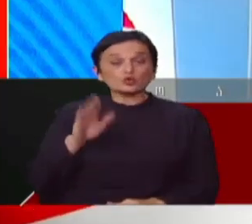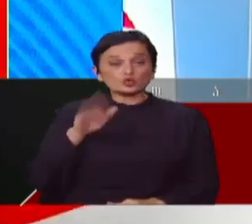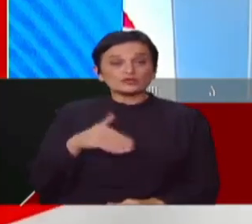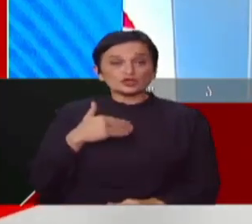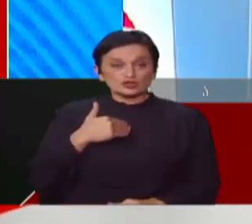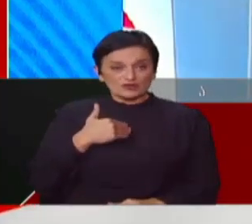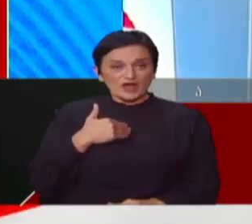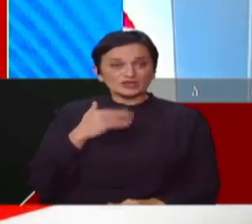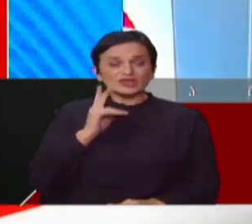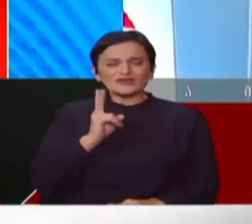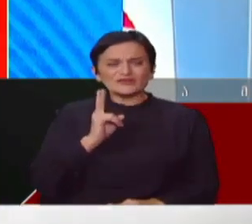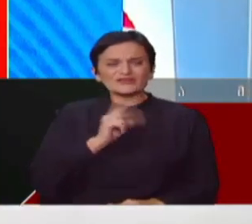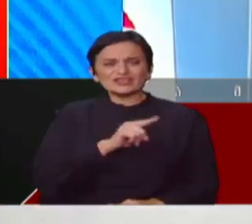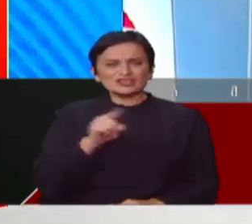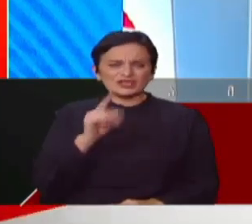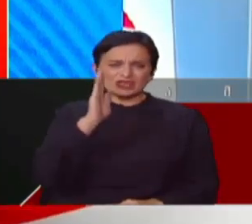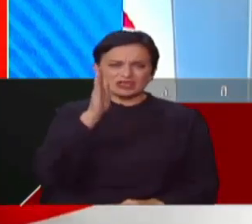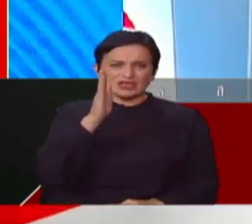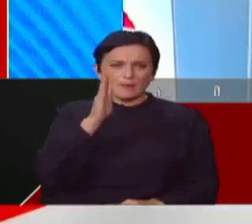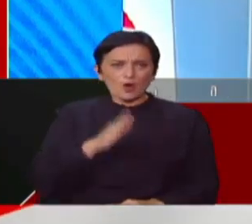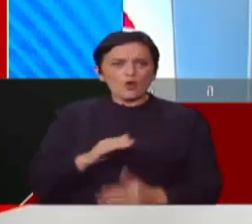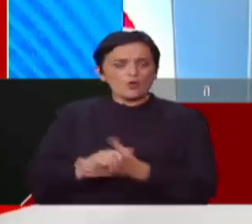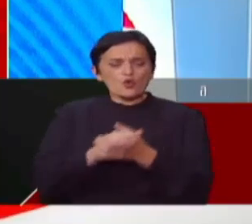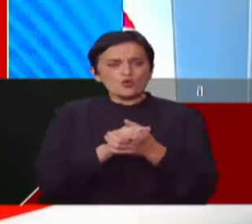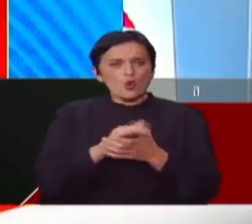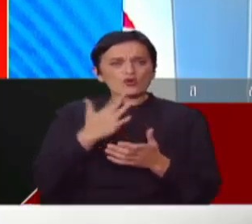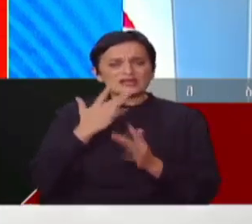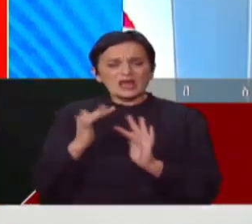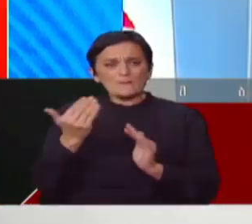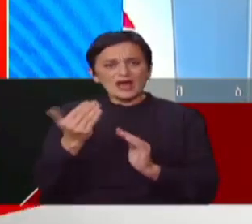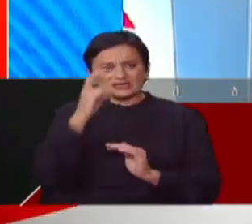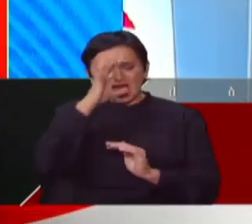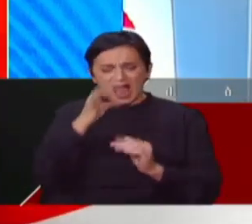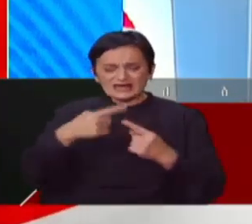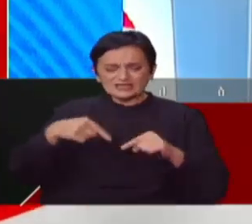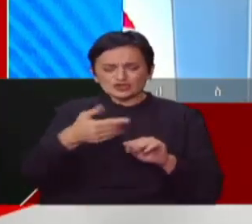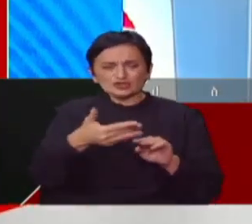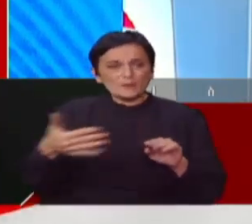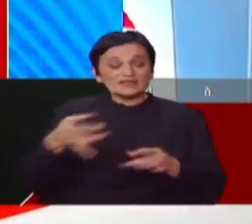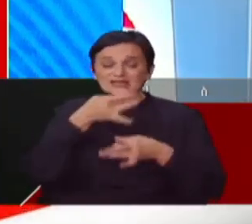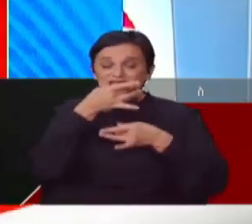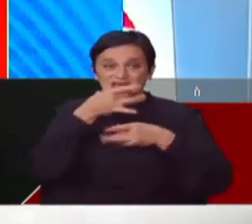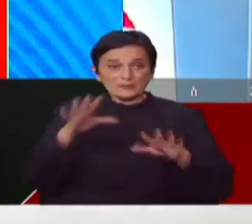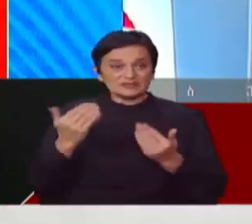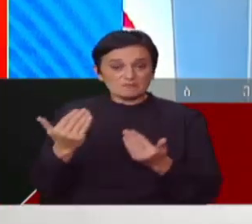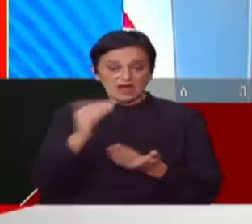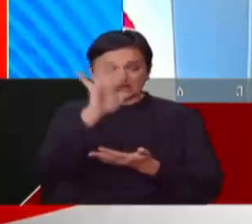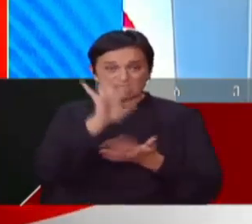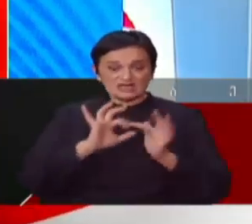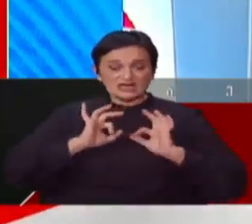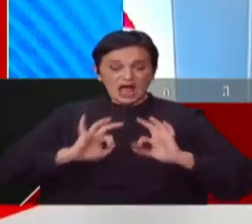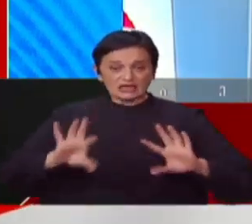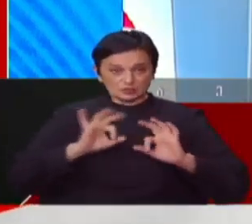ყველა შემთხვევაში, ვინც არ უნდა იყოს, იქნება ეს კოლექტური ნაცმოძრაობა თუ მათი ინჯები და შემდეგ, ნებისმიერ მათ განცხადებასე